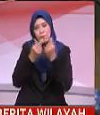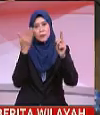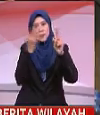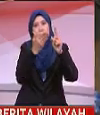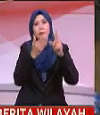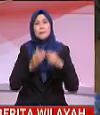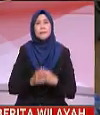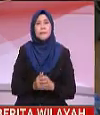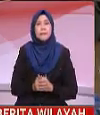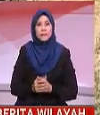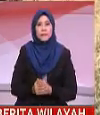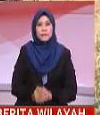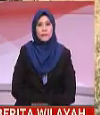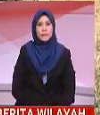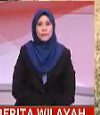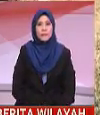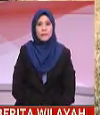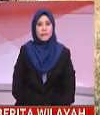sasar.